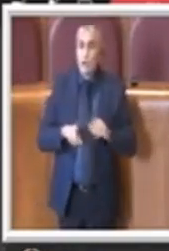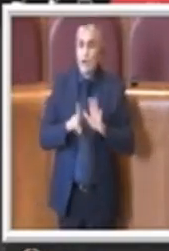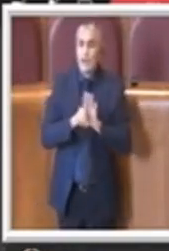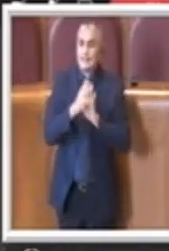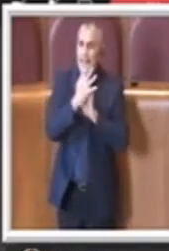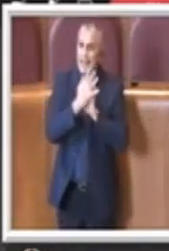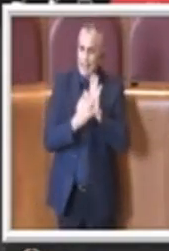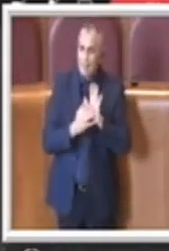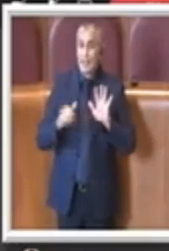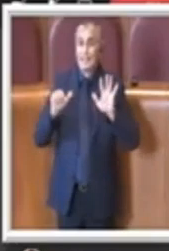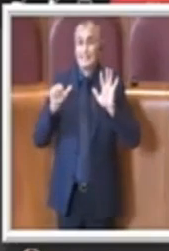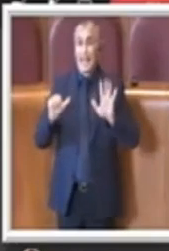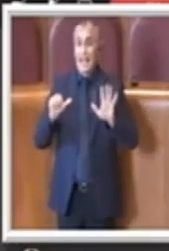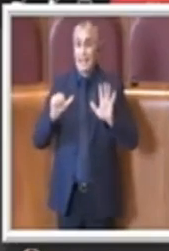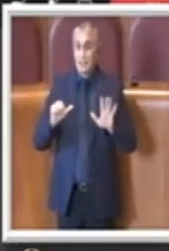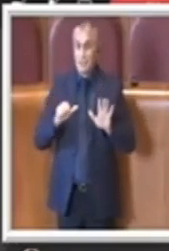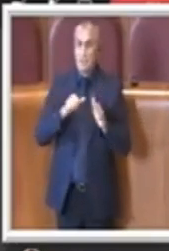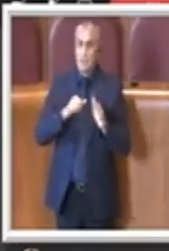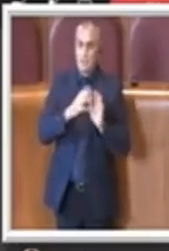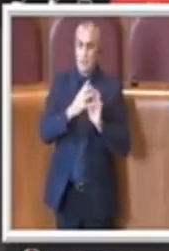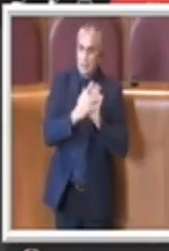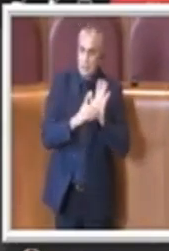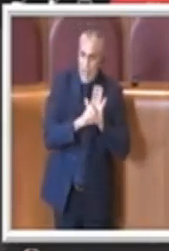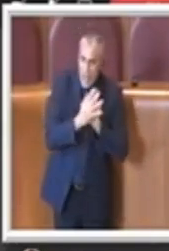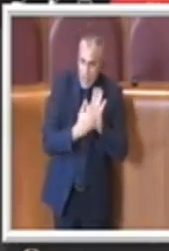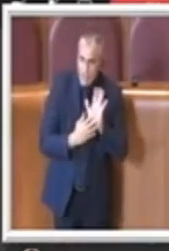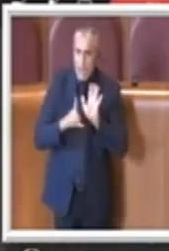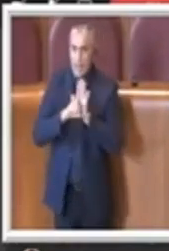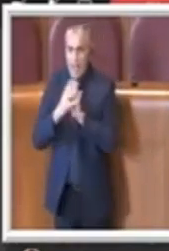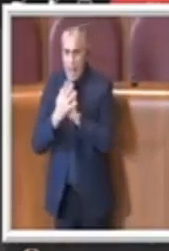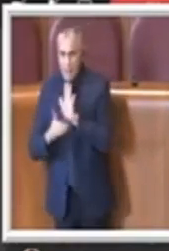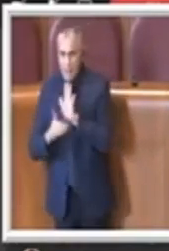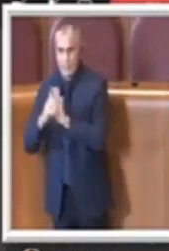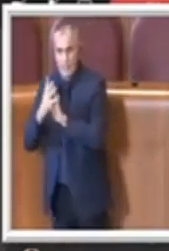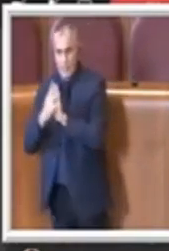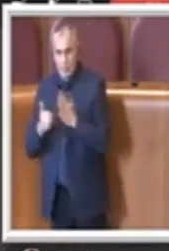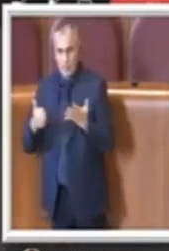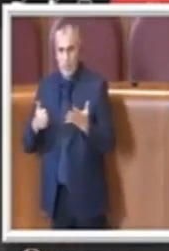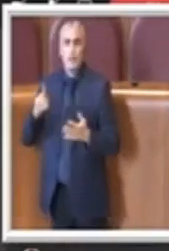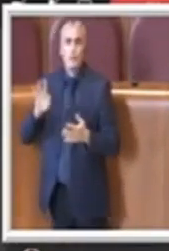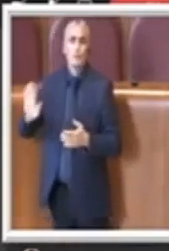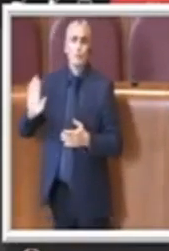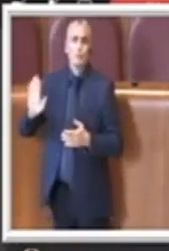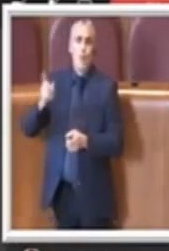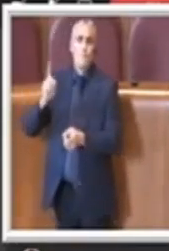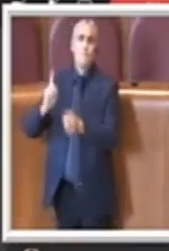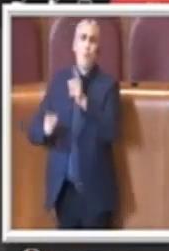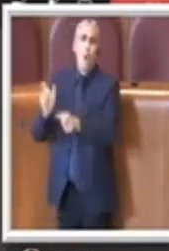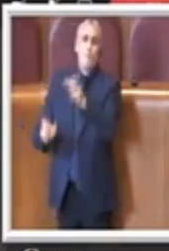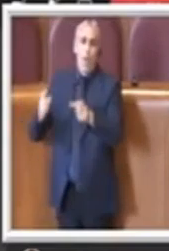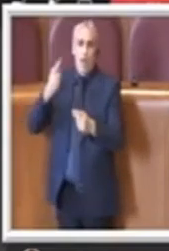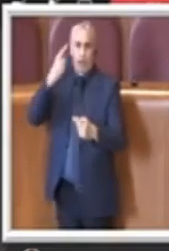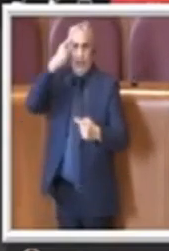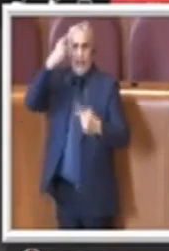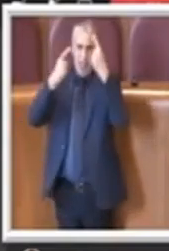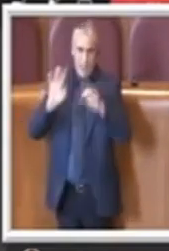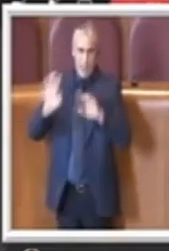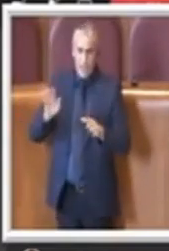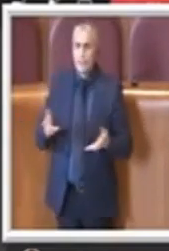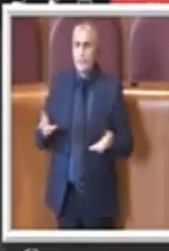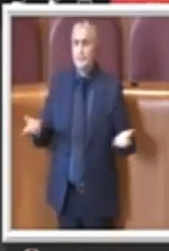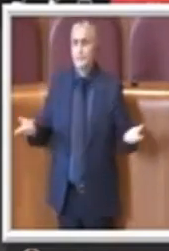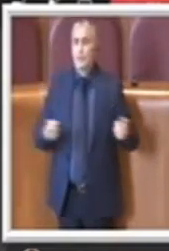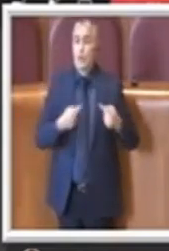iniziativa popolare al di là del fatto che purtroppo il regolamento del consiglio